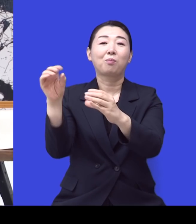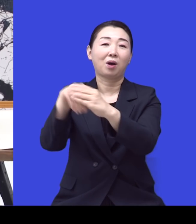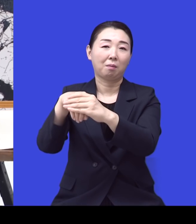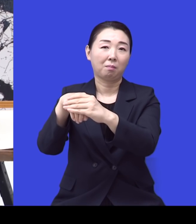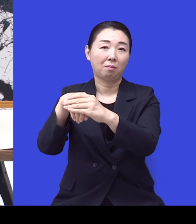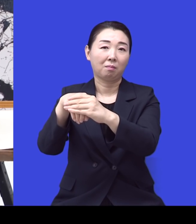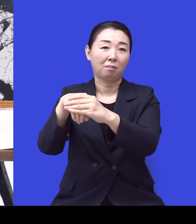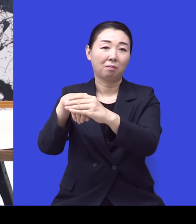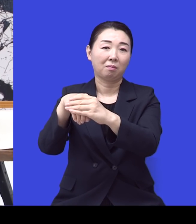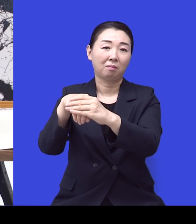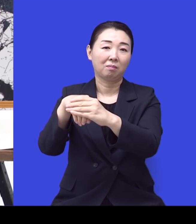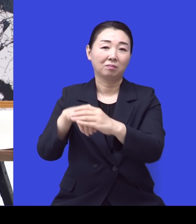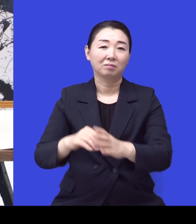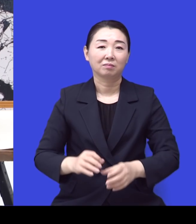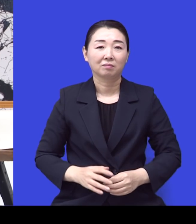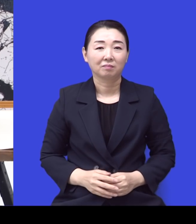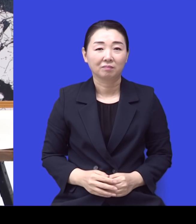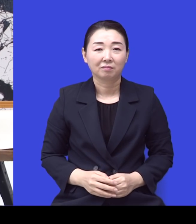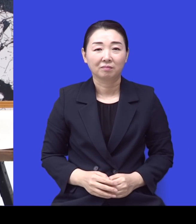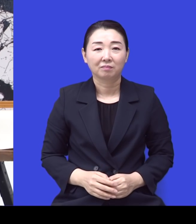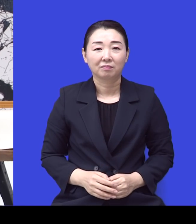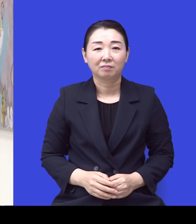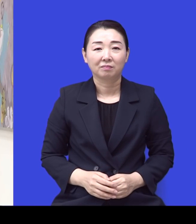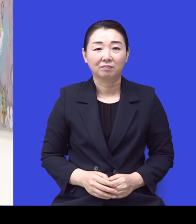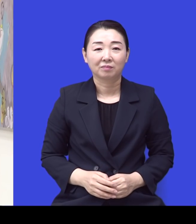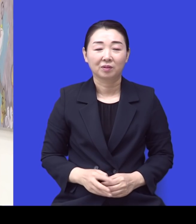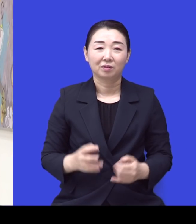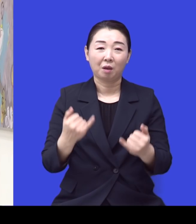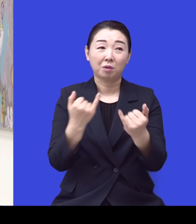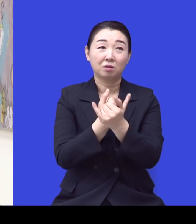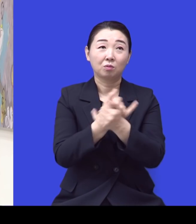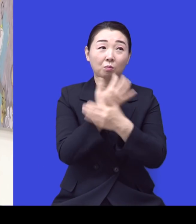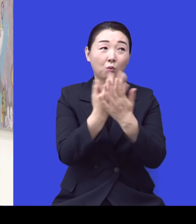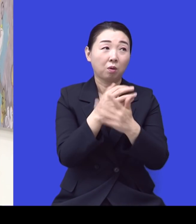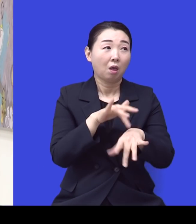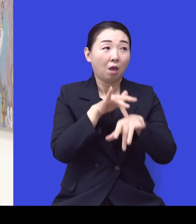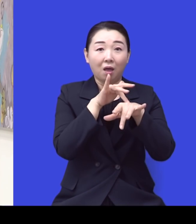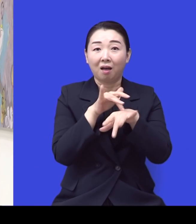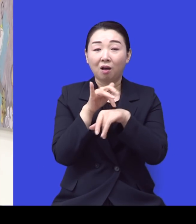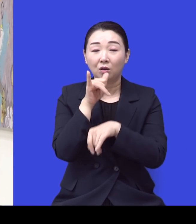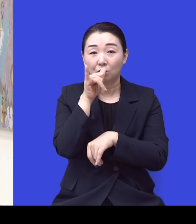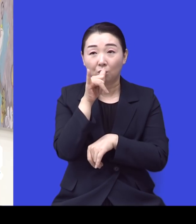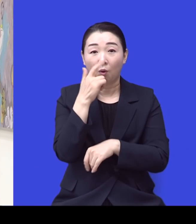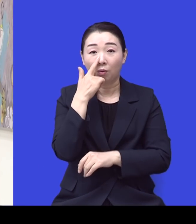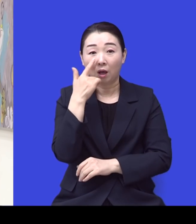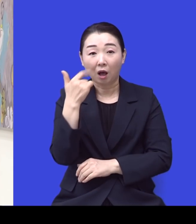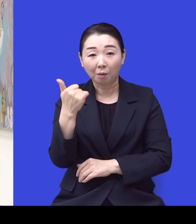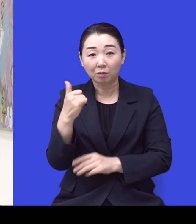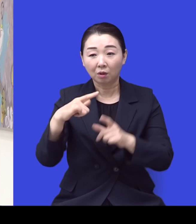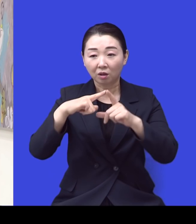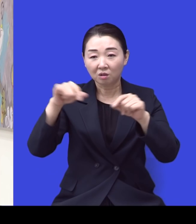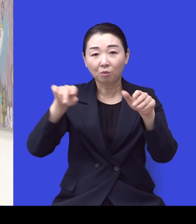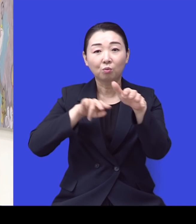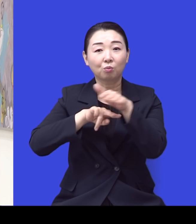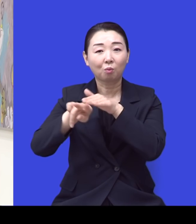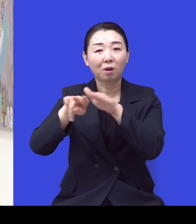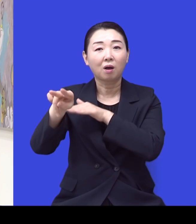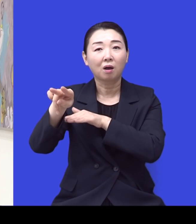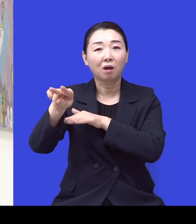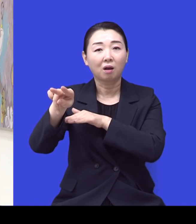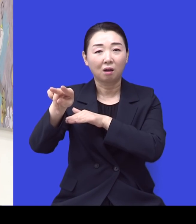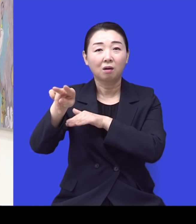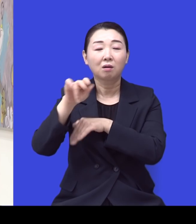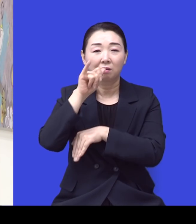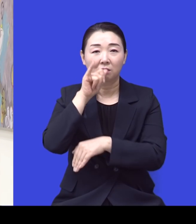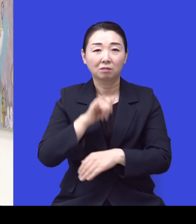생겼어요. 예. 그래서 막 친척들도 행방명되고 아버님도 일본으로 도망갈 수밖에